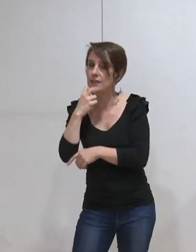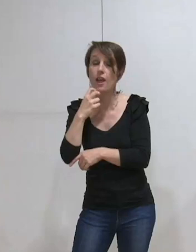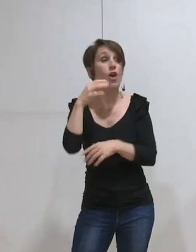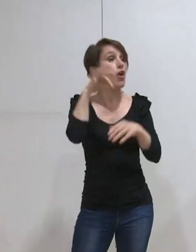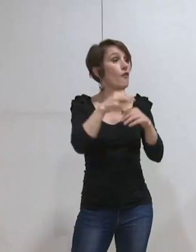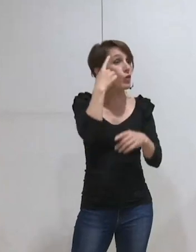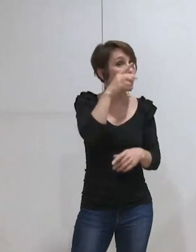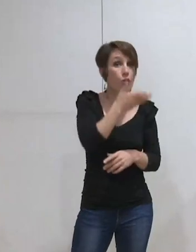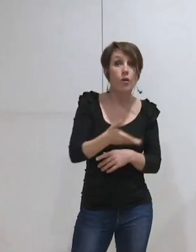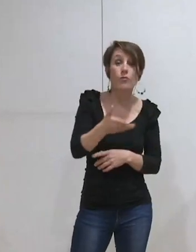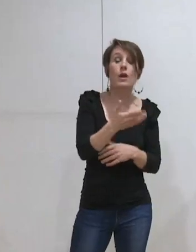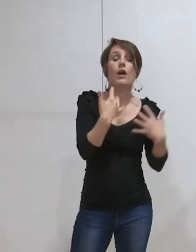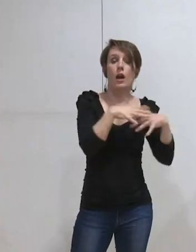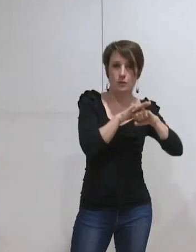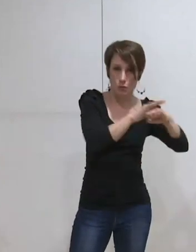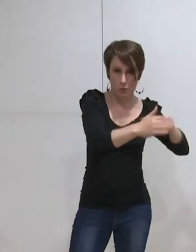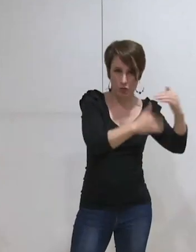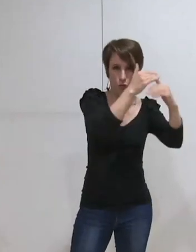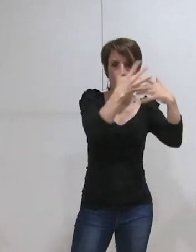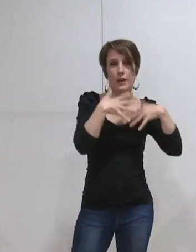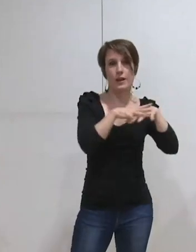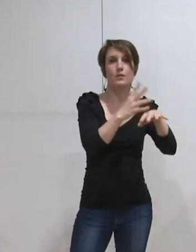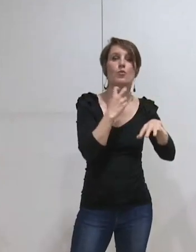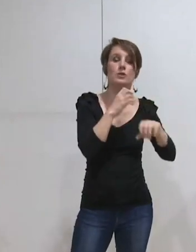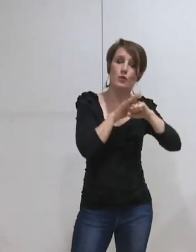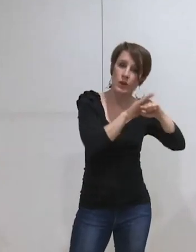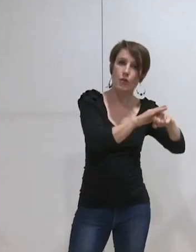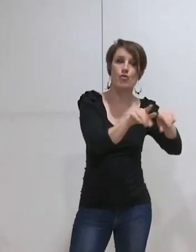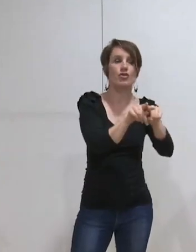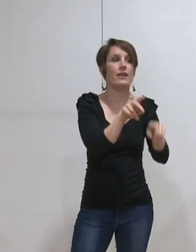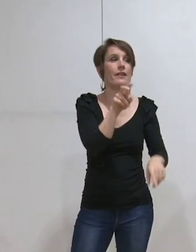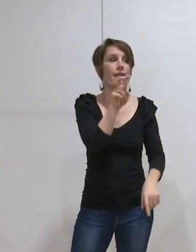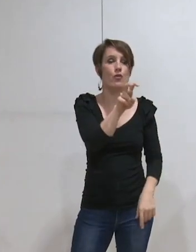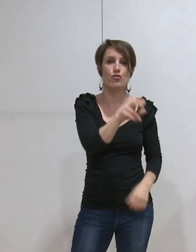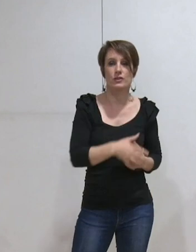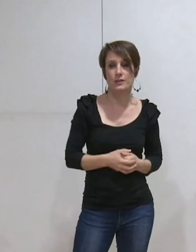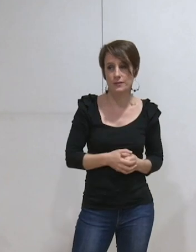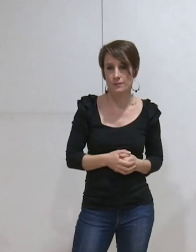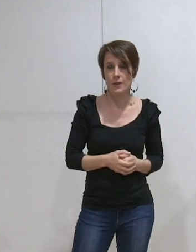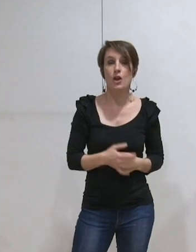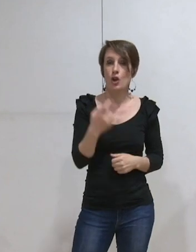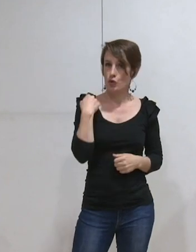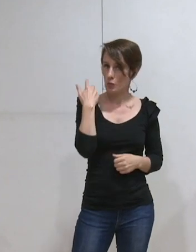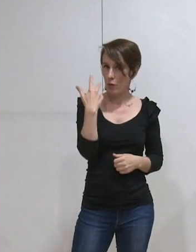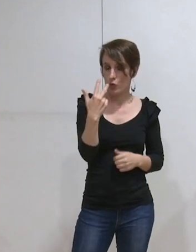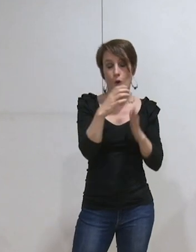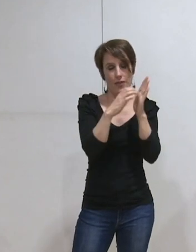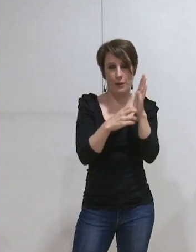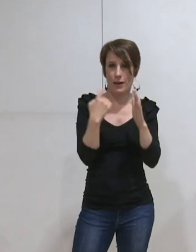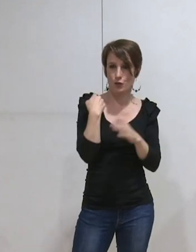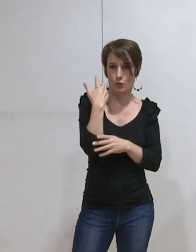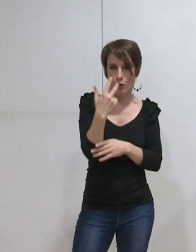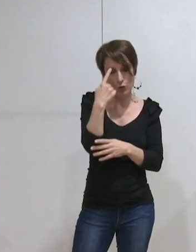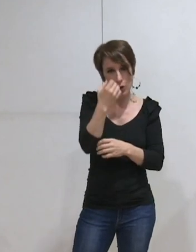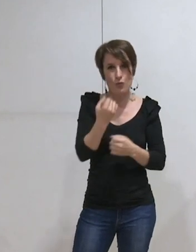vote pour rassemblement de gauche et de progrès rassemblement citoyen de la gauche et des écologistes cette délibération numéro 3 sur les services commun et la